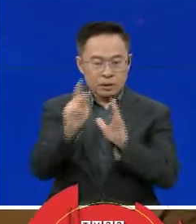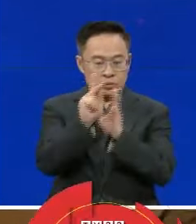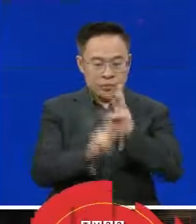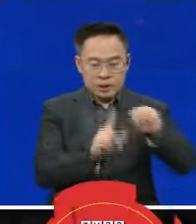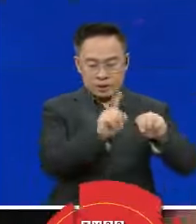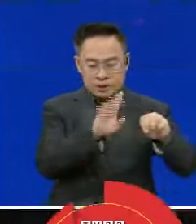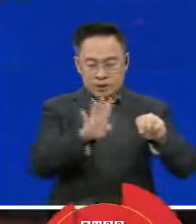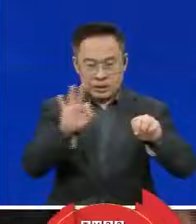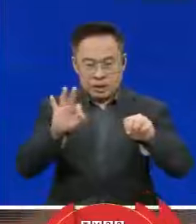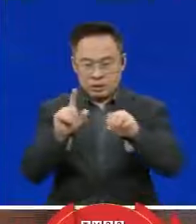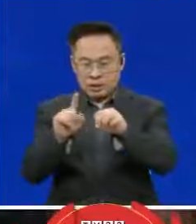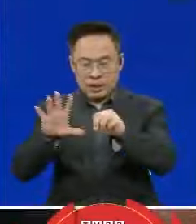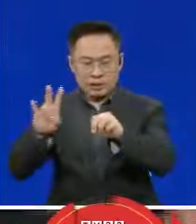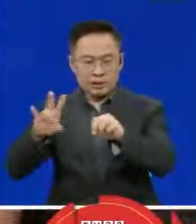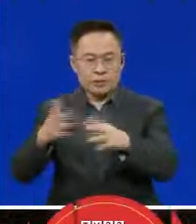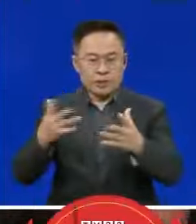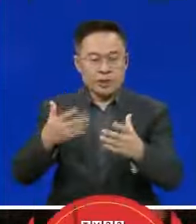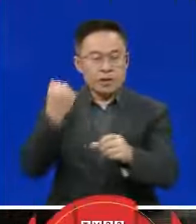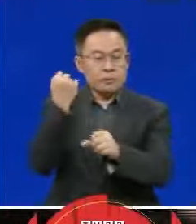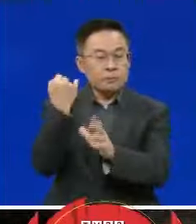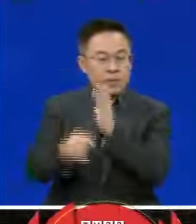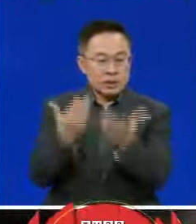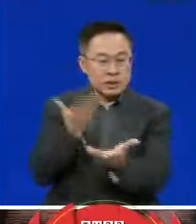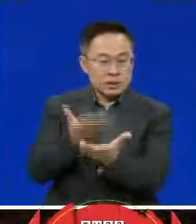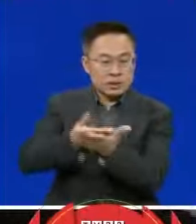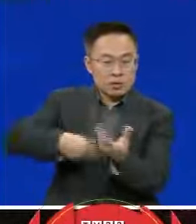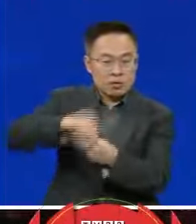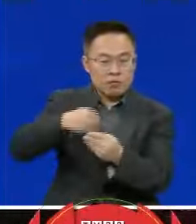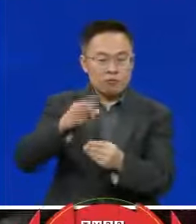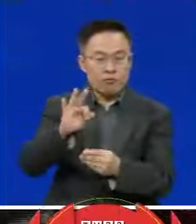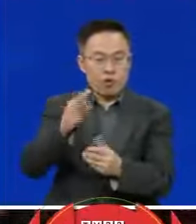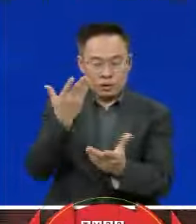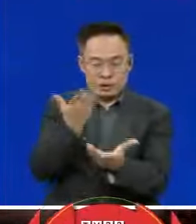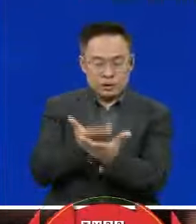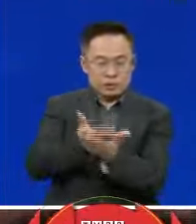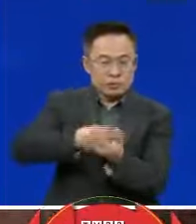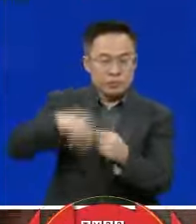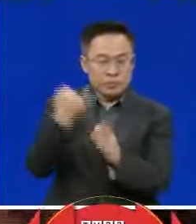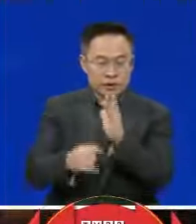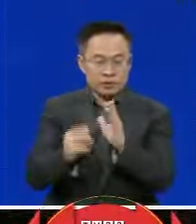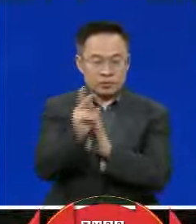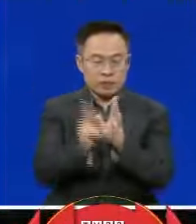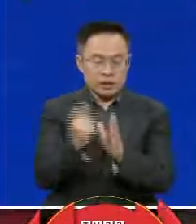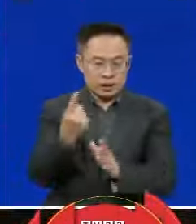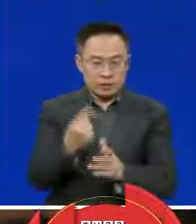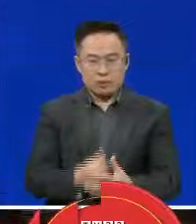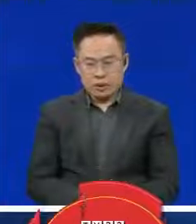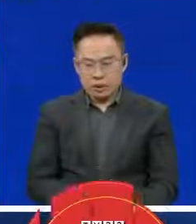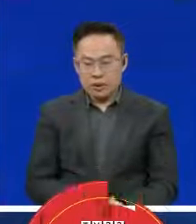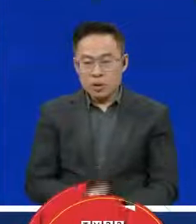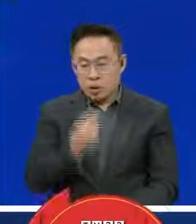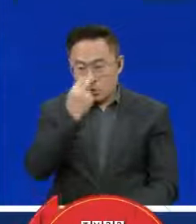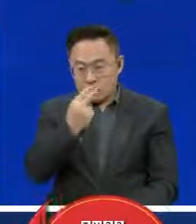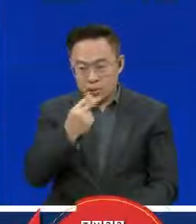กับ157เลยทุกคนคือโดนเรื่องของฟอกเงินกันหมดเลย มีคาริสโดนเดียว มีแค่ใช่ฮะจะมีแค่เท่านั้นเองที่โดนลองไปจับสังเก